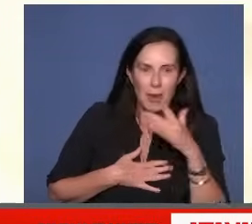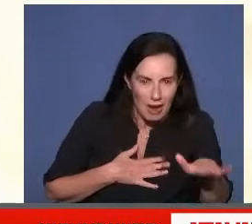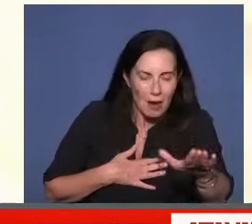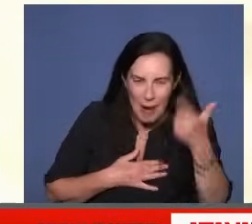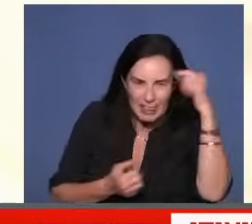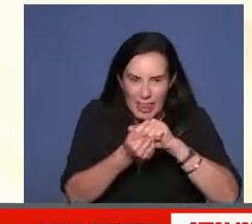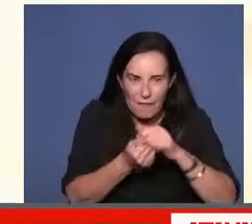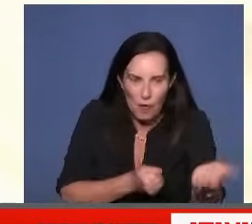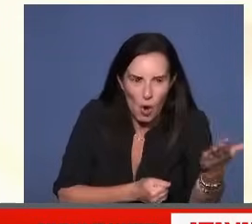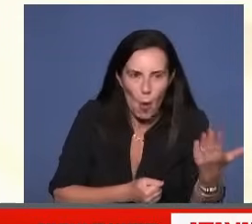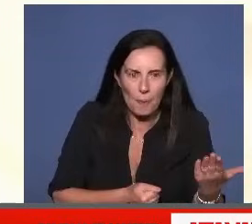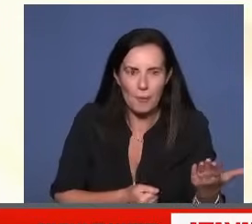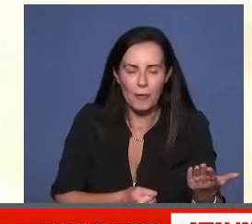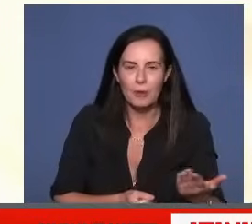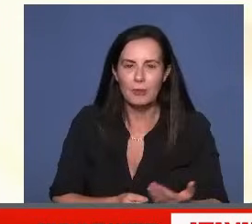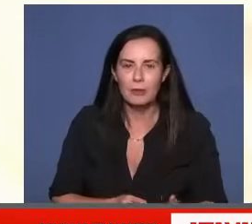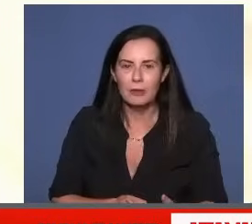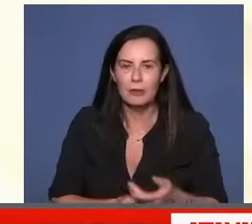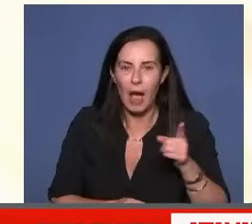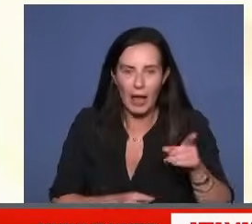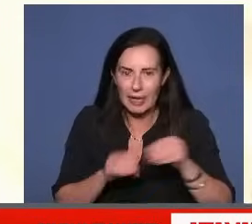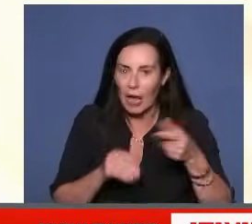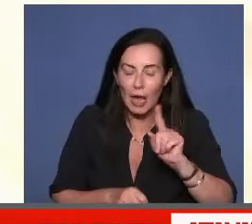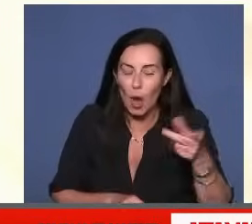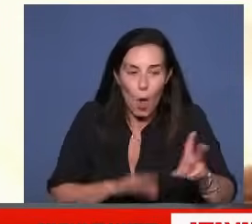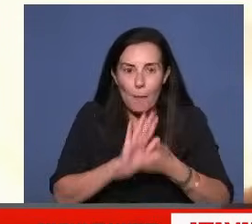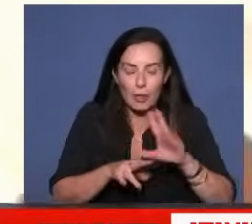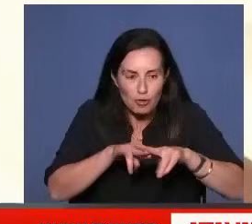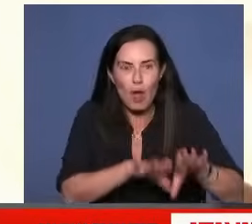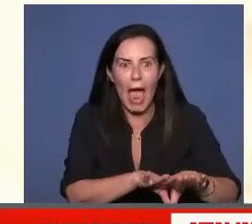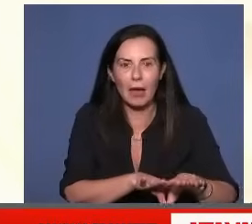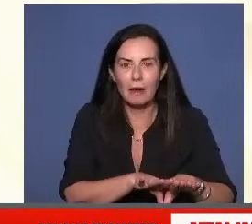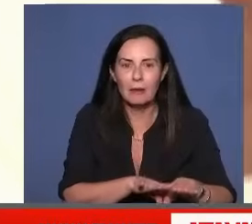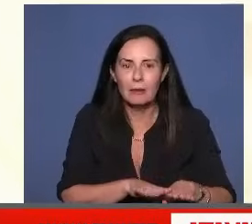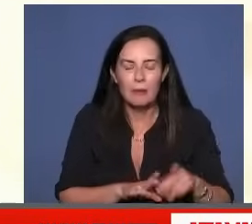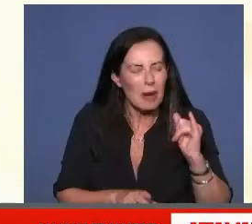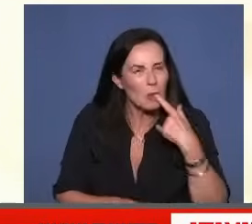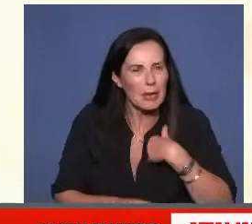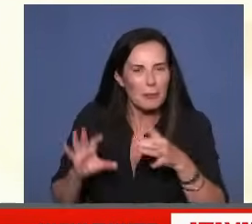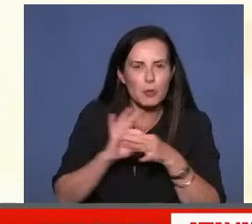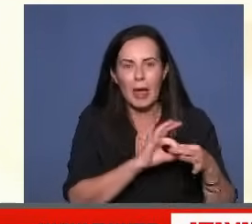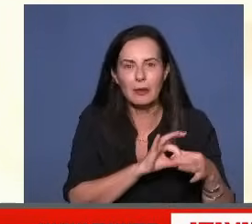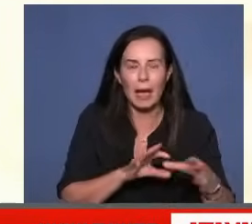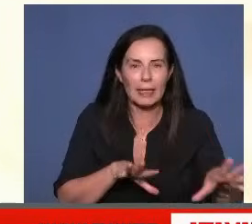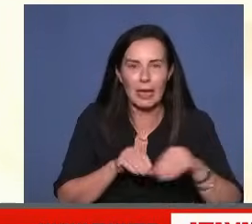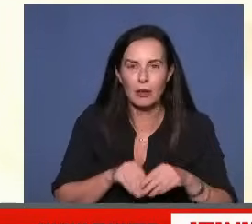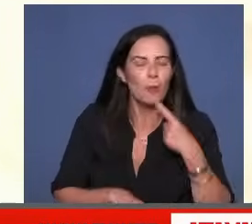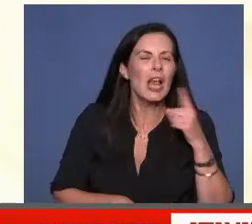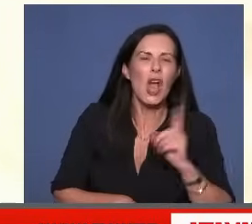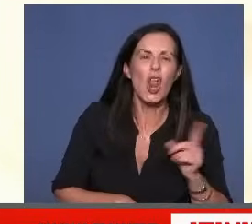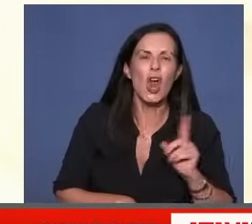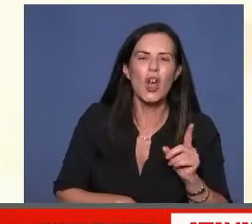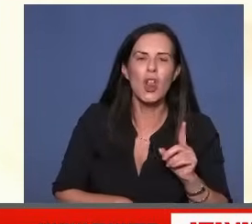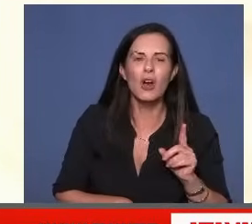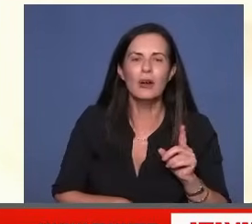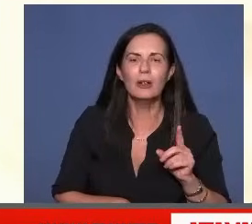לך, תגיד, אתה דפוק? אתה איתנו, אתה לא הולך לשום מקום, מה פתאום? כאילו, מה את המשפטים האלה? אתה איתנו, לא...